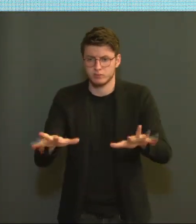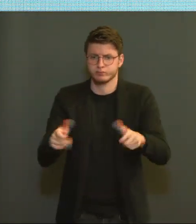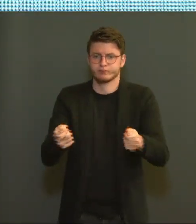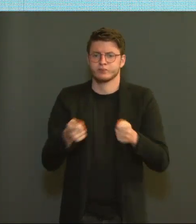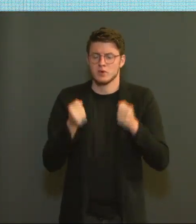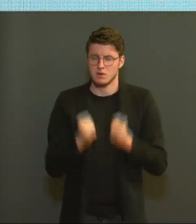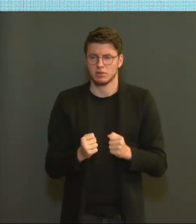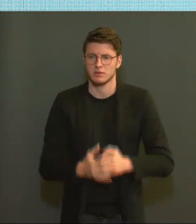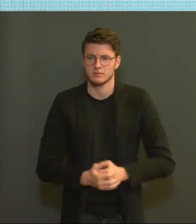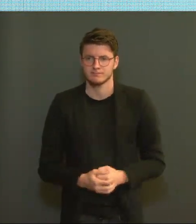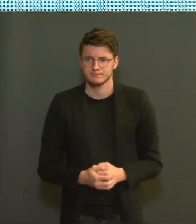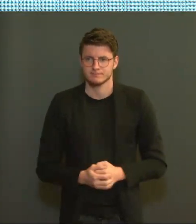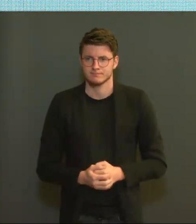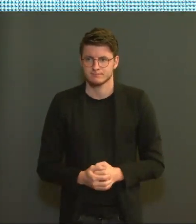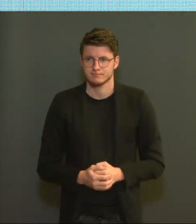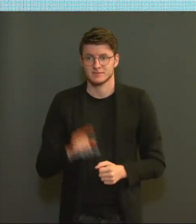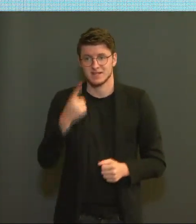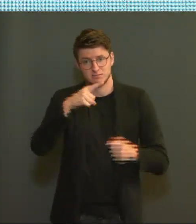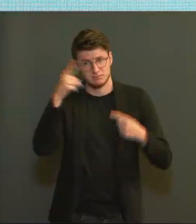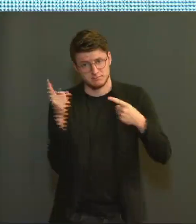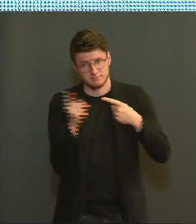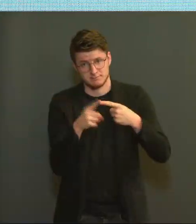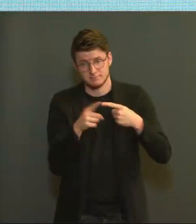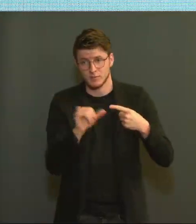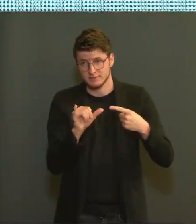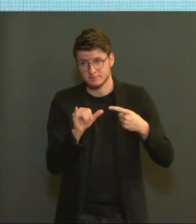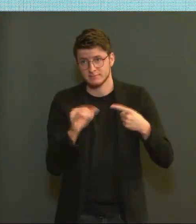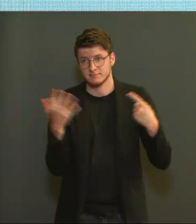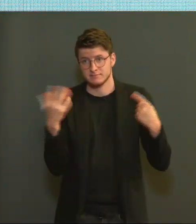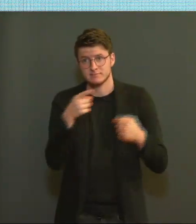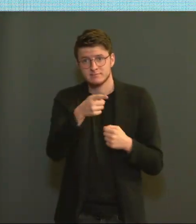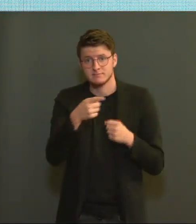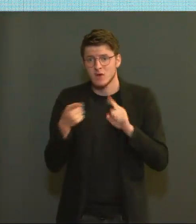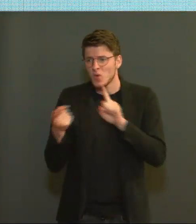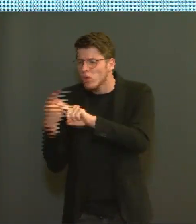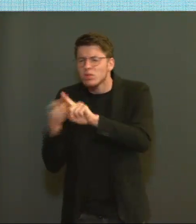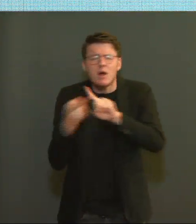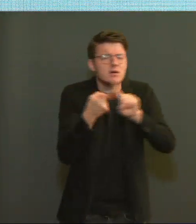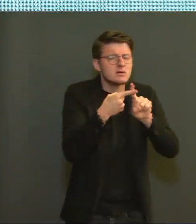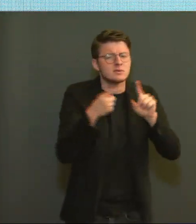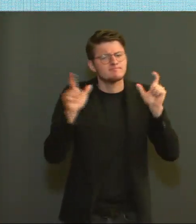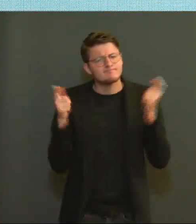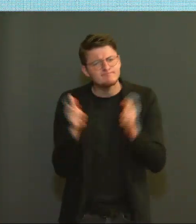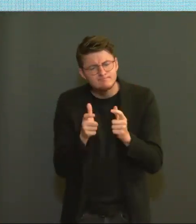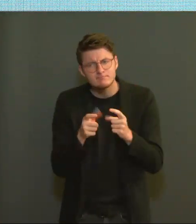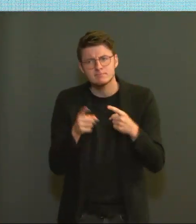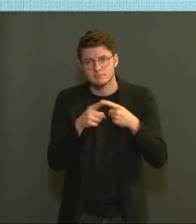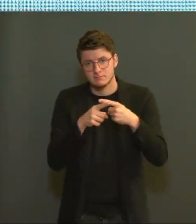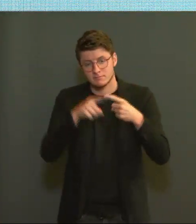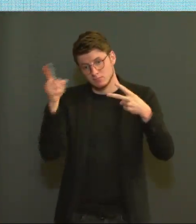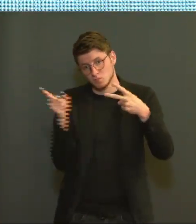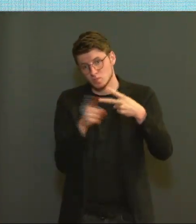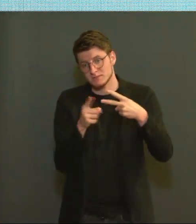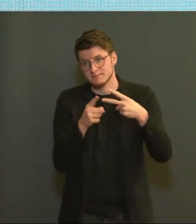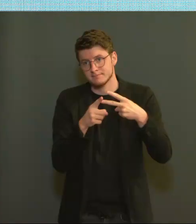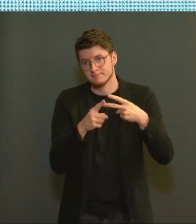Ten eerste, beperk je nauwe contacten. Ten tweede, respecteer de